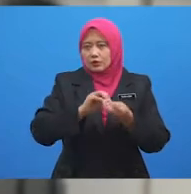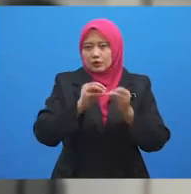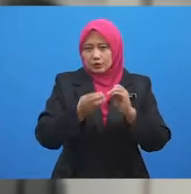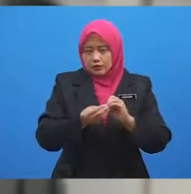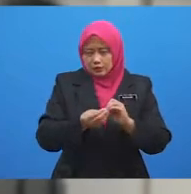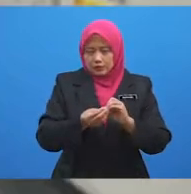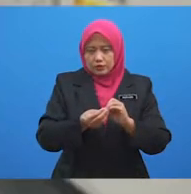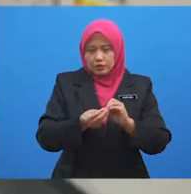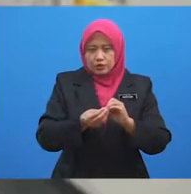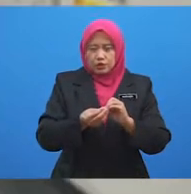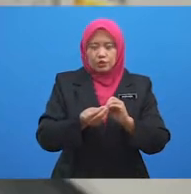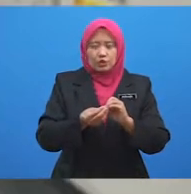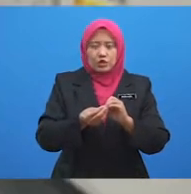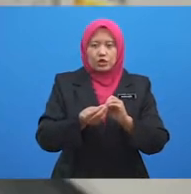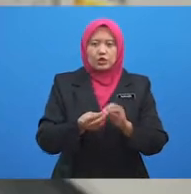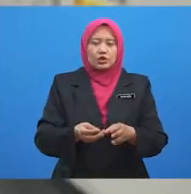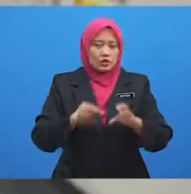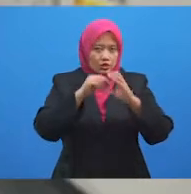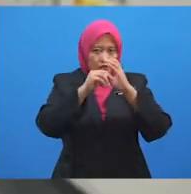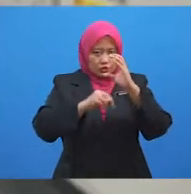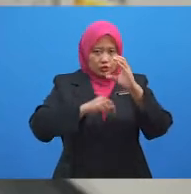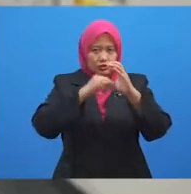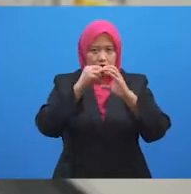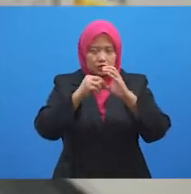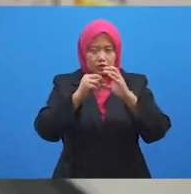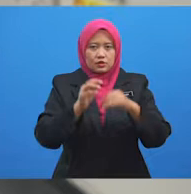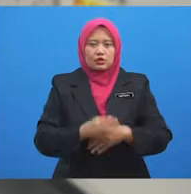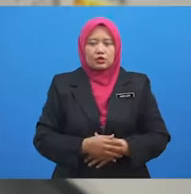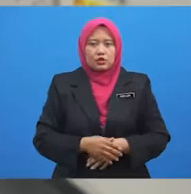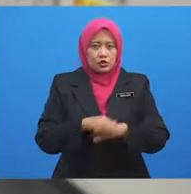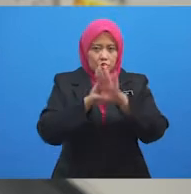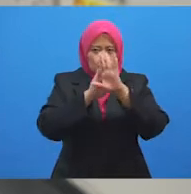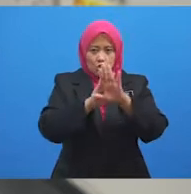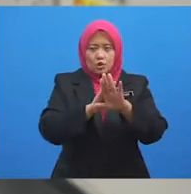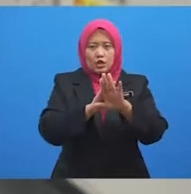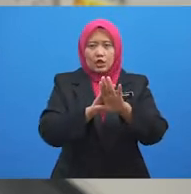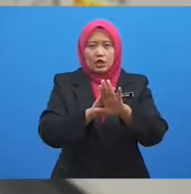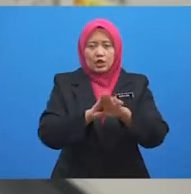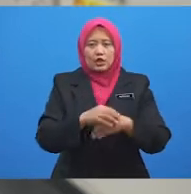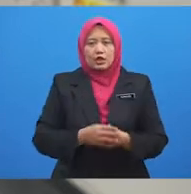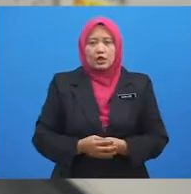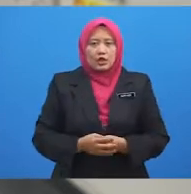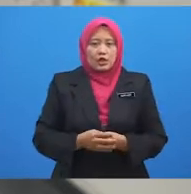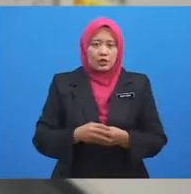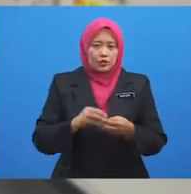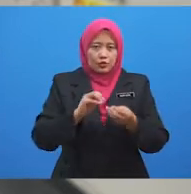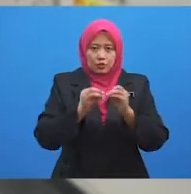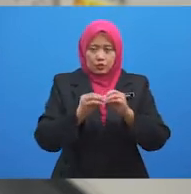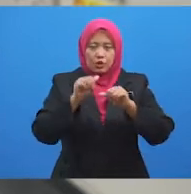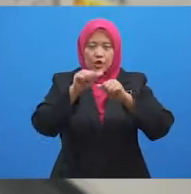Nombor nukleon suatu atom tolak bilangan proton atom